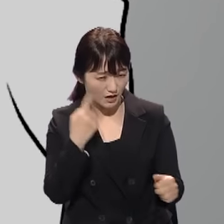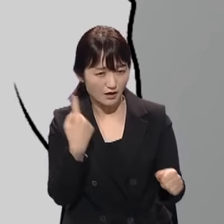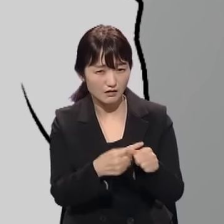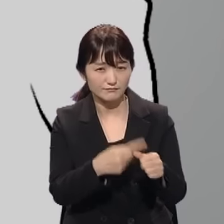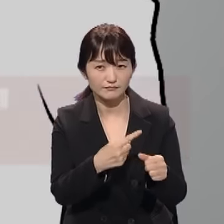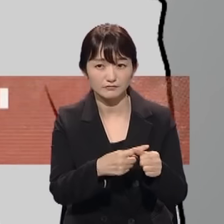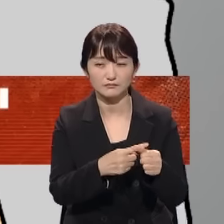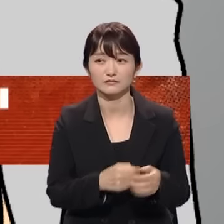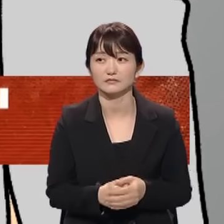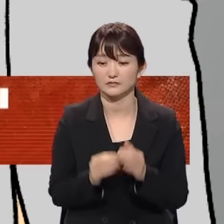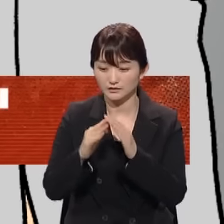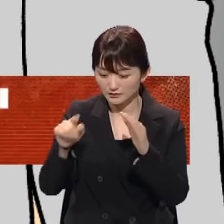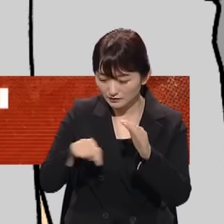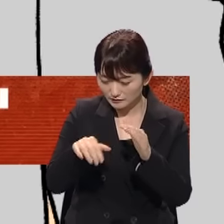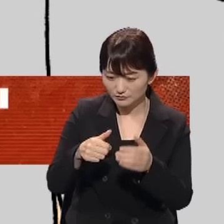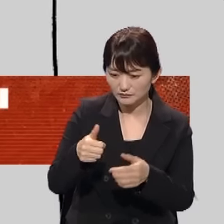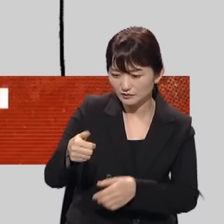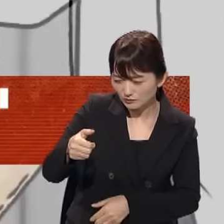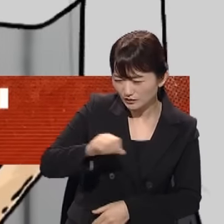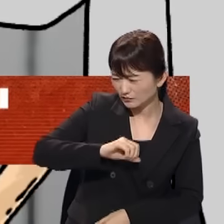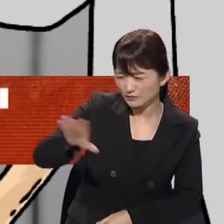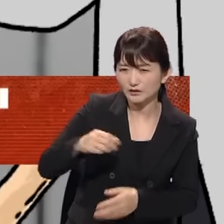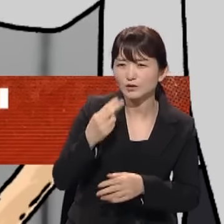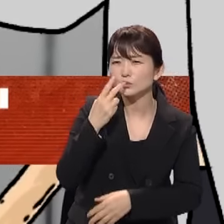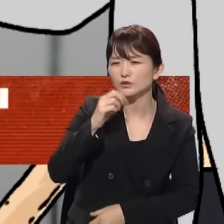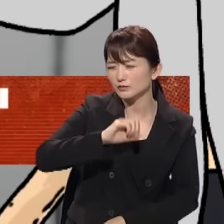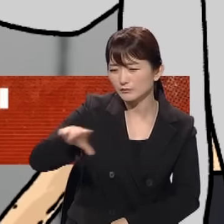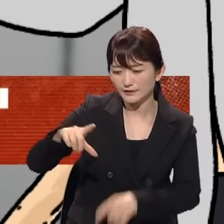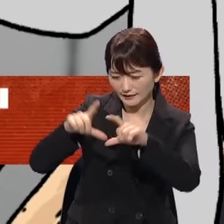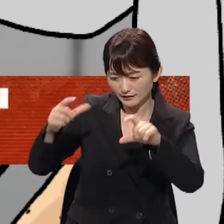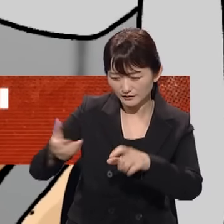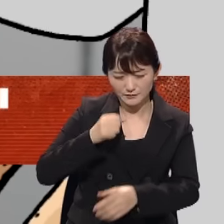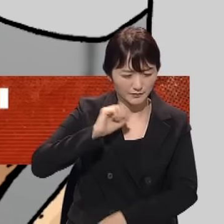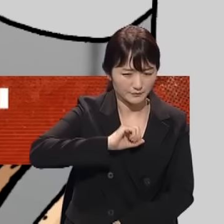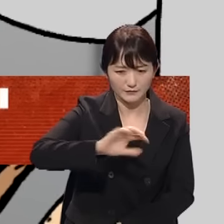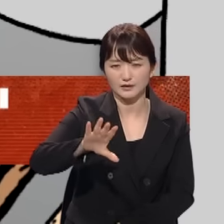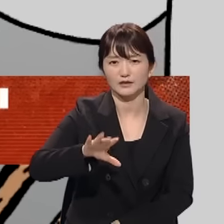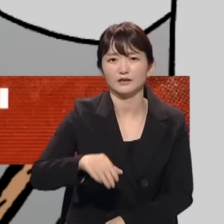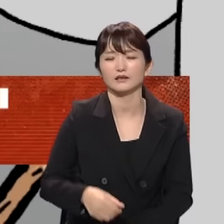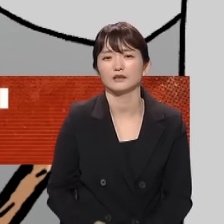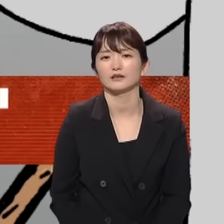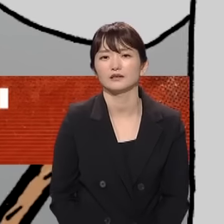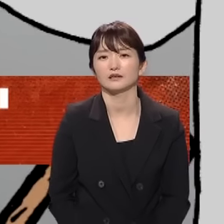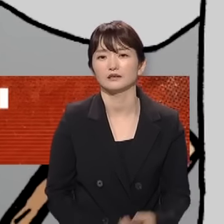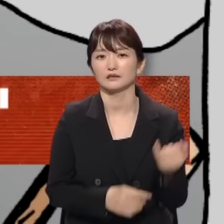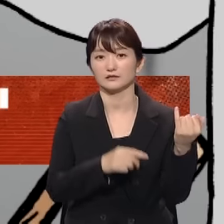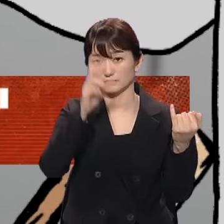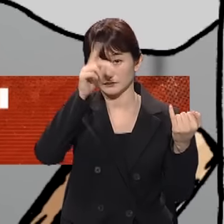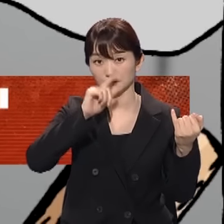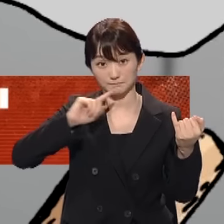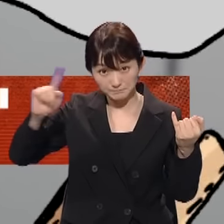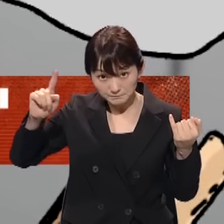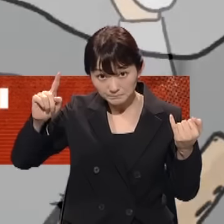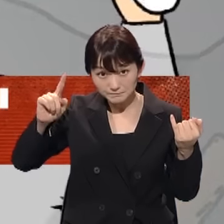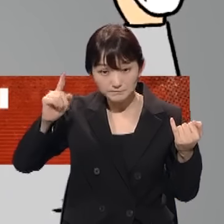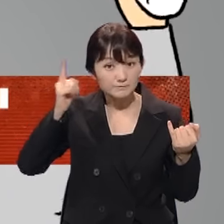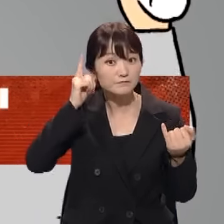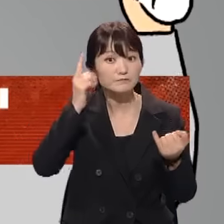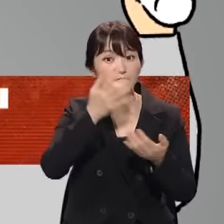합니다. 급기야 집안에 있는 리모콘, 유리컵, 액자까지 손에 잡히는 건 다 던졌다고 하고요. 제보자가 경찰에 신고하겠다고